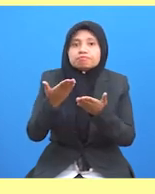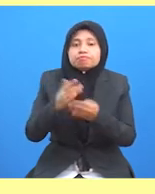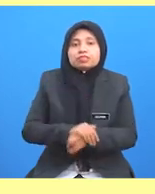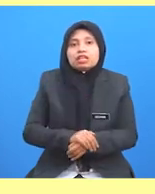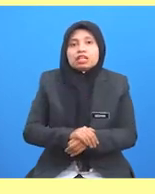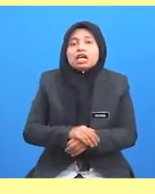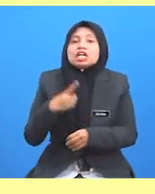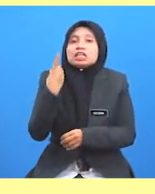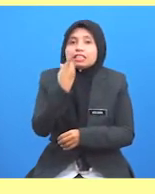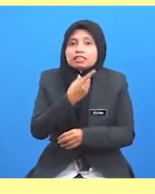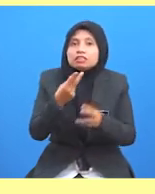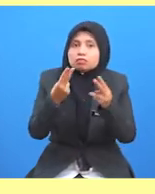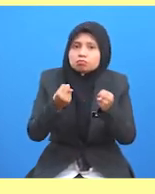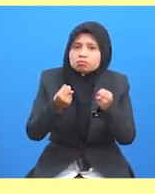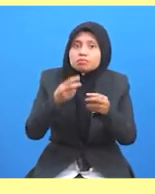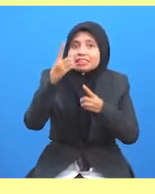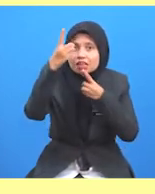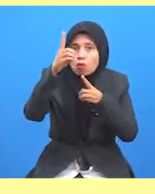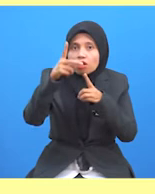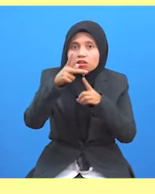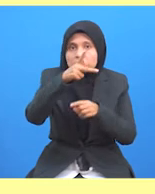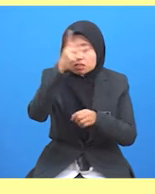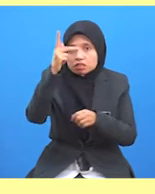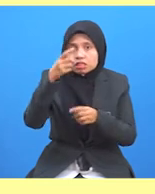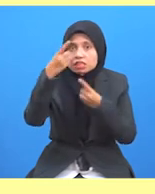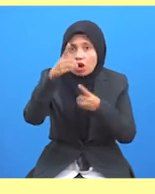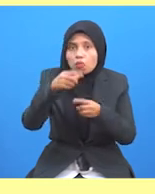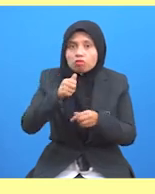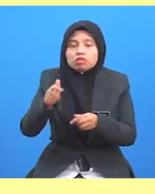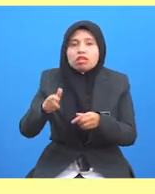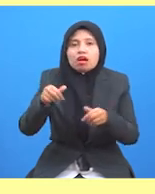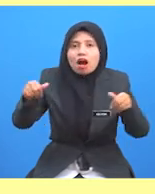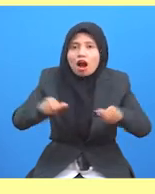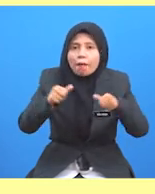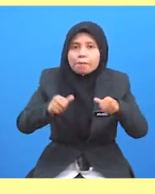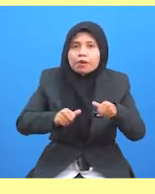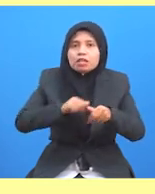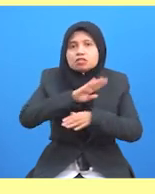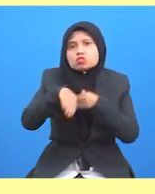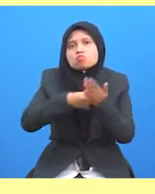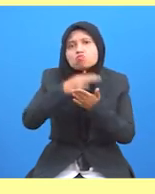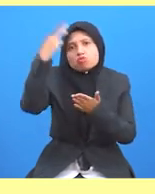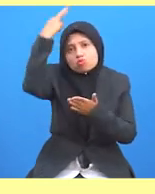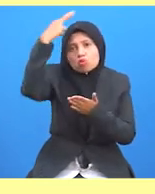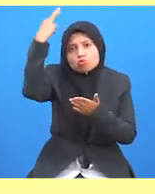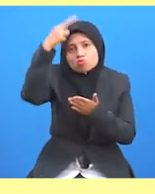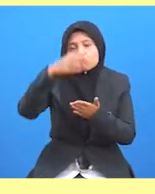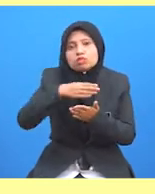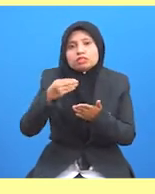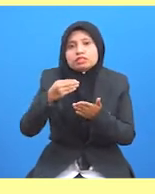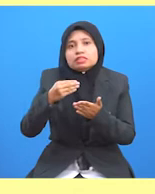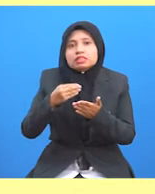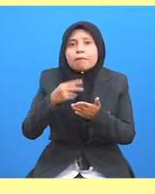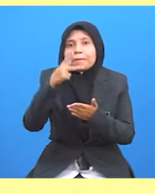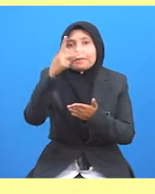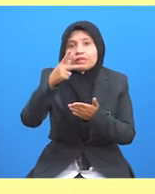ialah, kita hendaklah berdakwah kerana dakwah ialah amalan para rasul dan sunnah